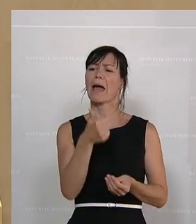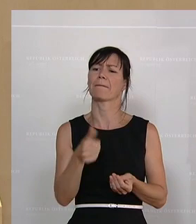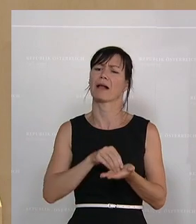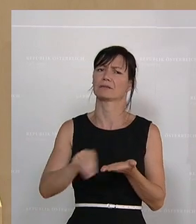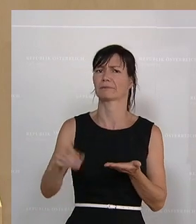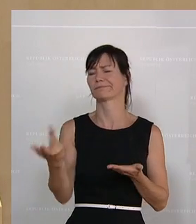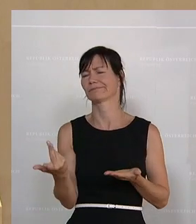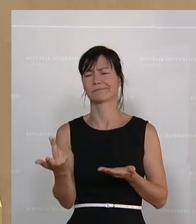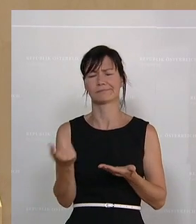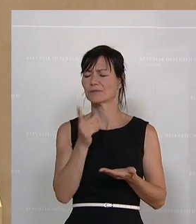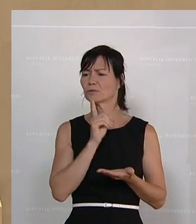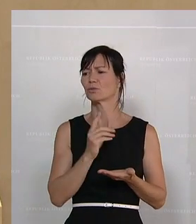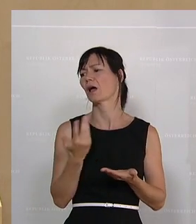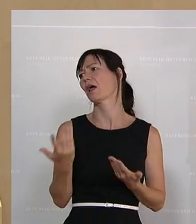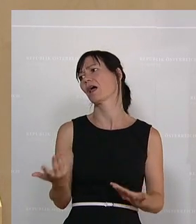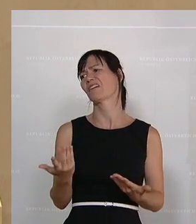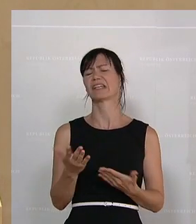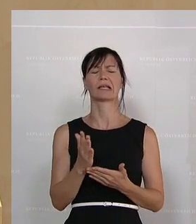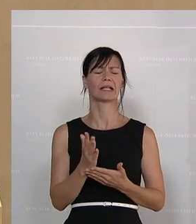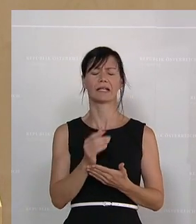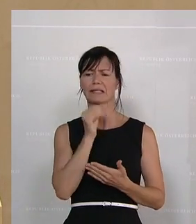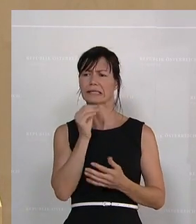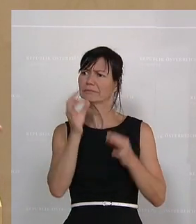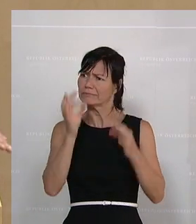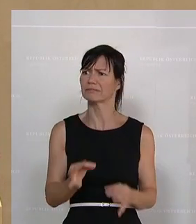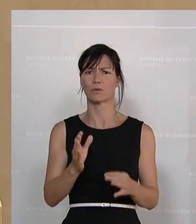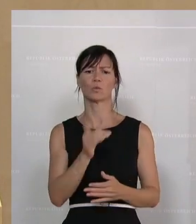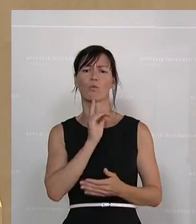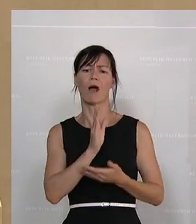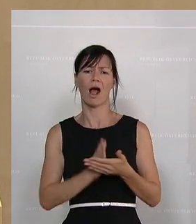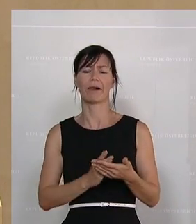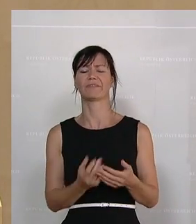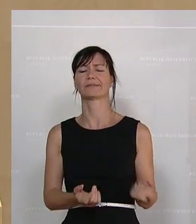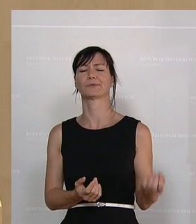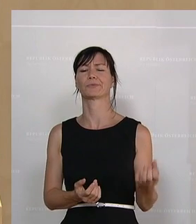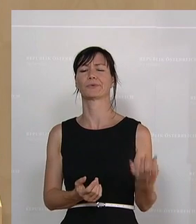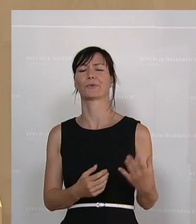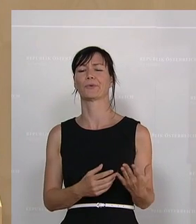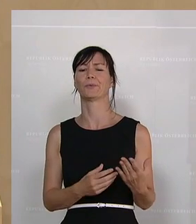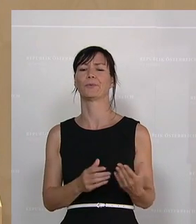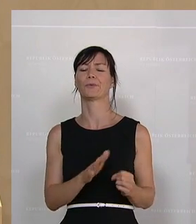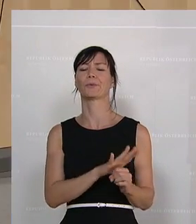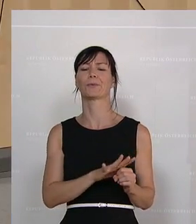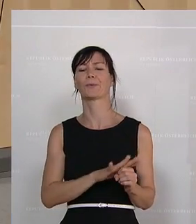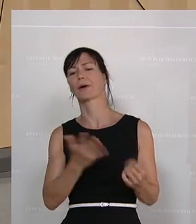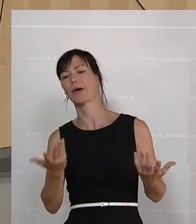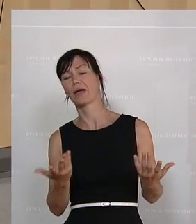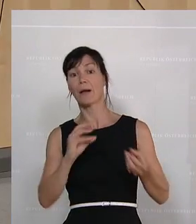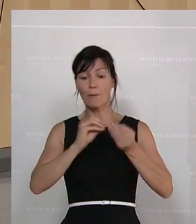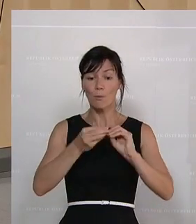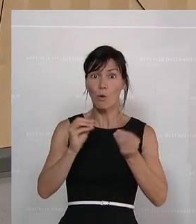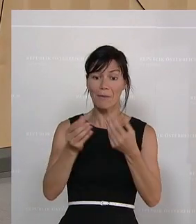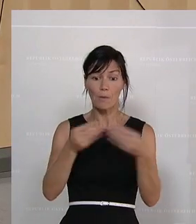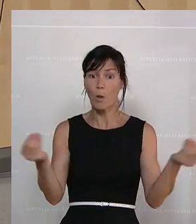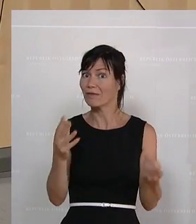und nicht weniger als eine halbherzige symptombekämpfung aber sie lösen das problem nicht und das problem sind hohe